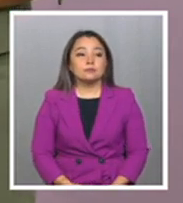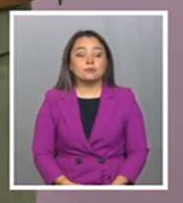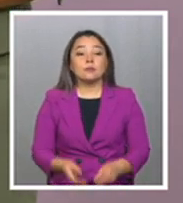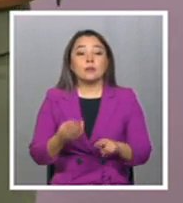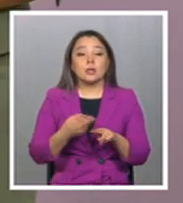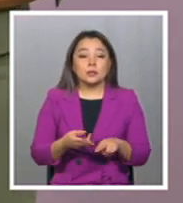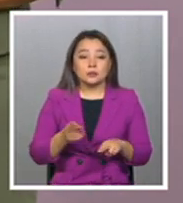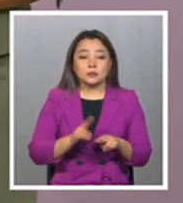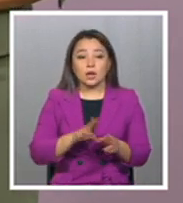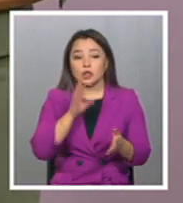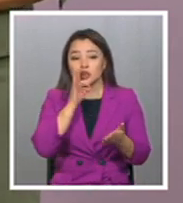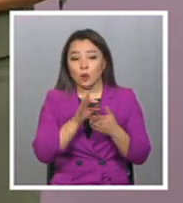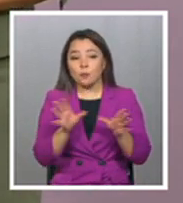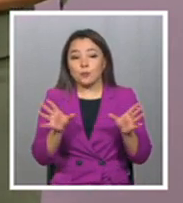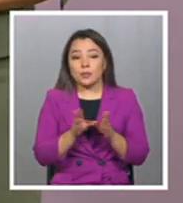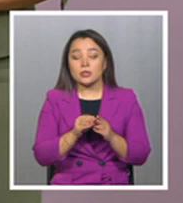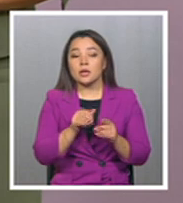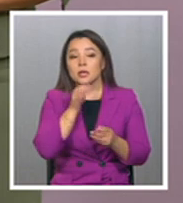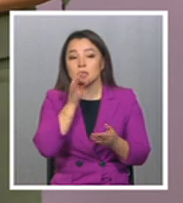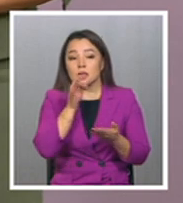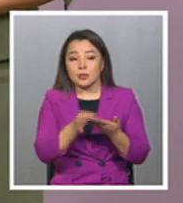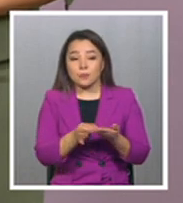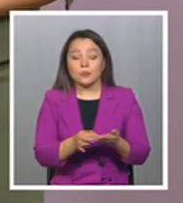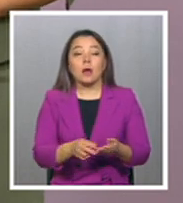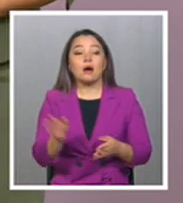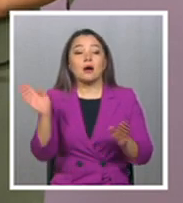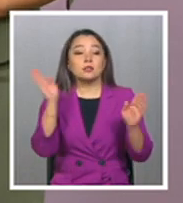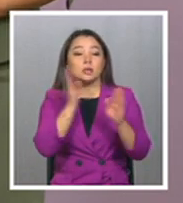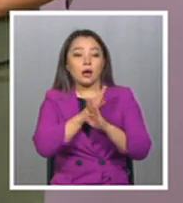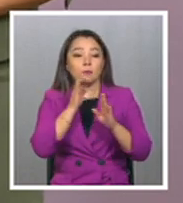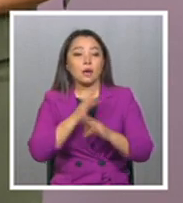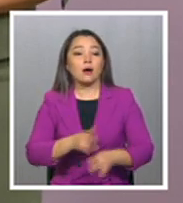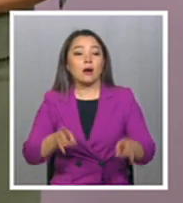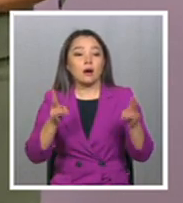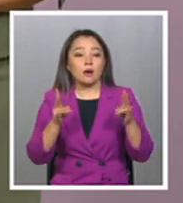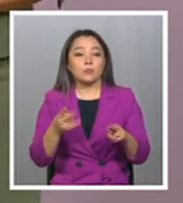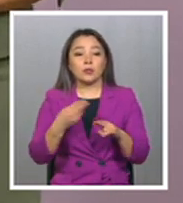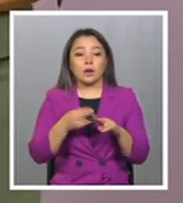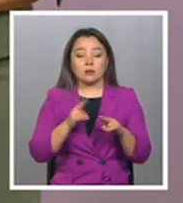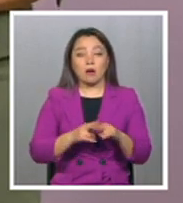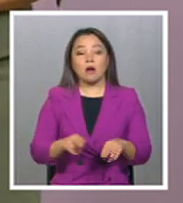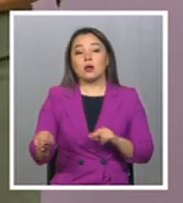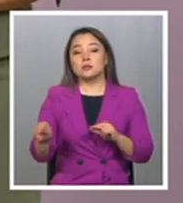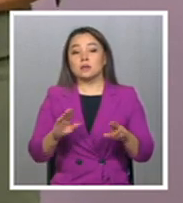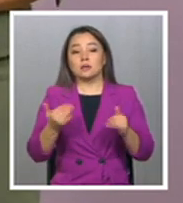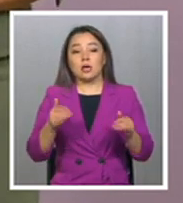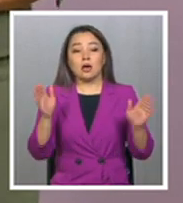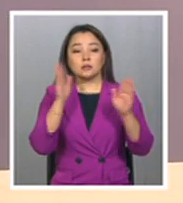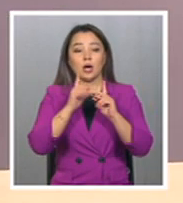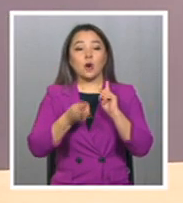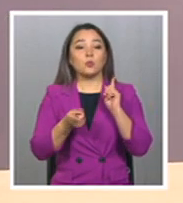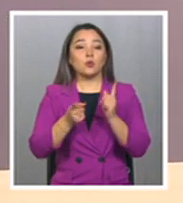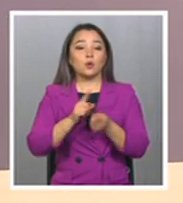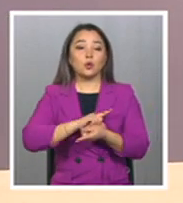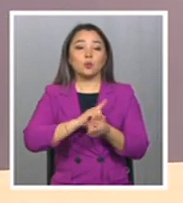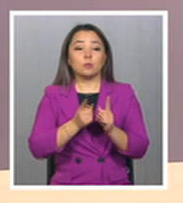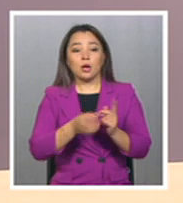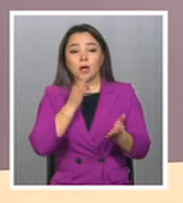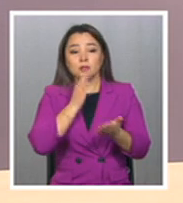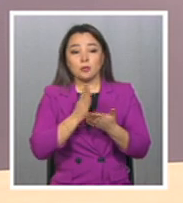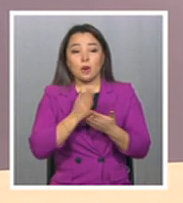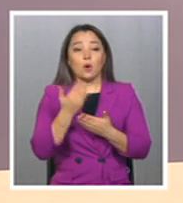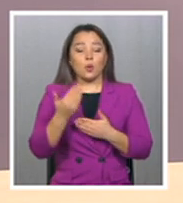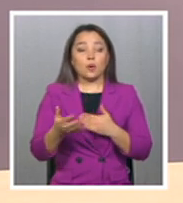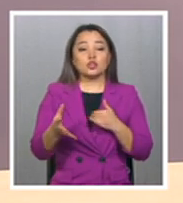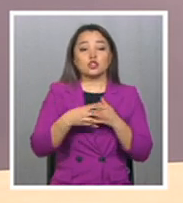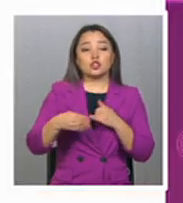Ендеше жауабын бірге білейік. Табиғат апаты дегеніміз алапат табиғи құбылыс екен. Оларға